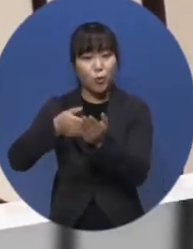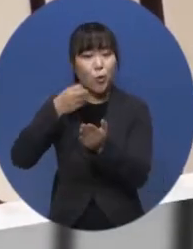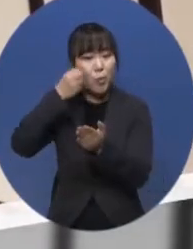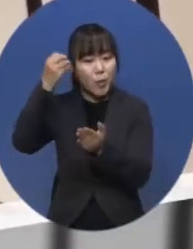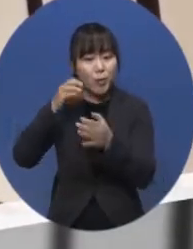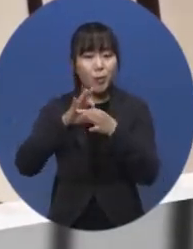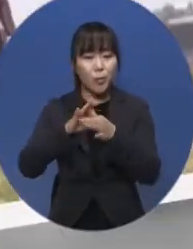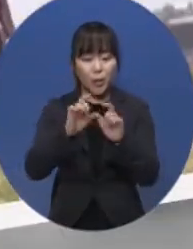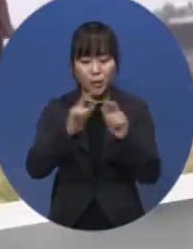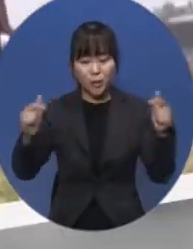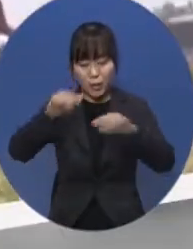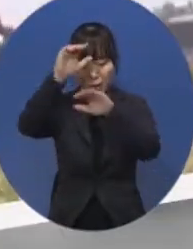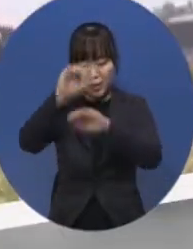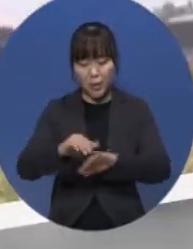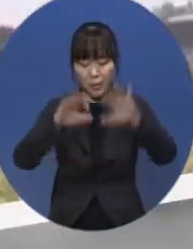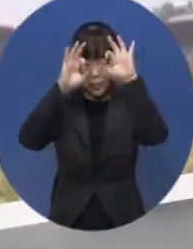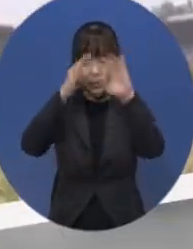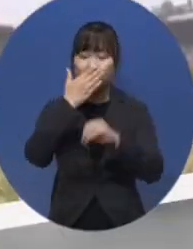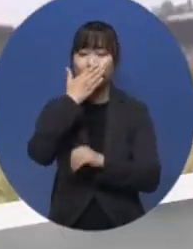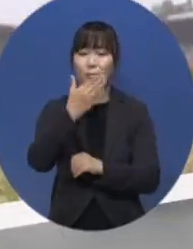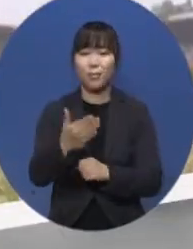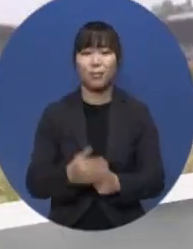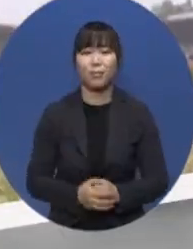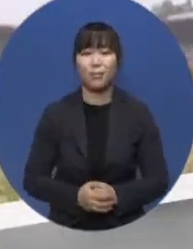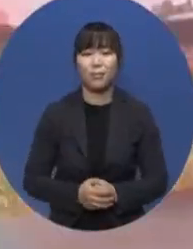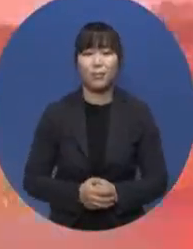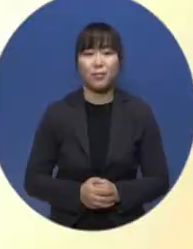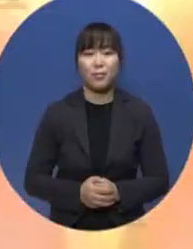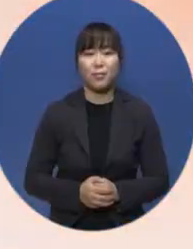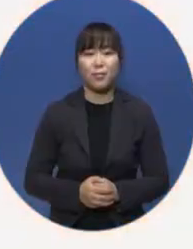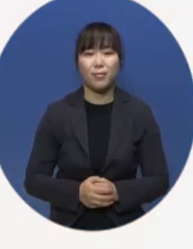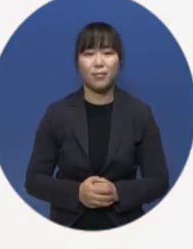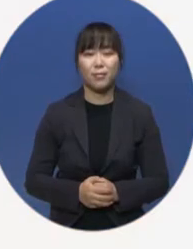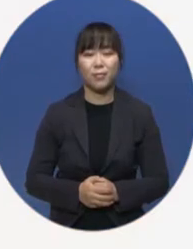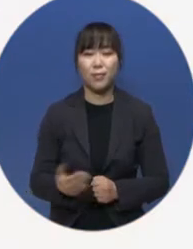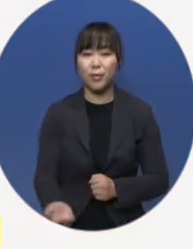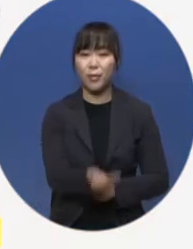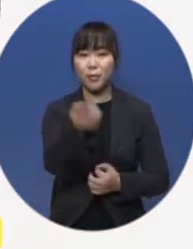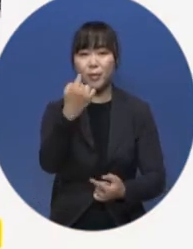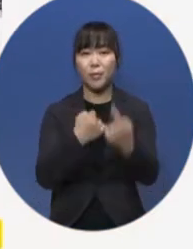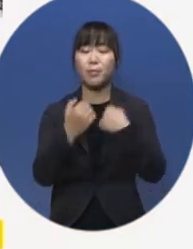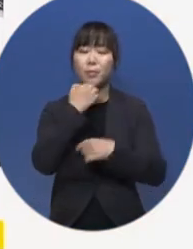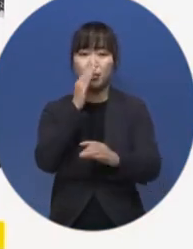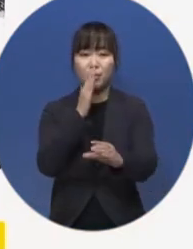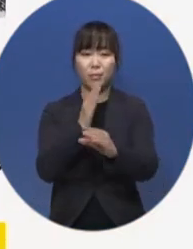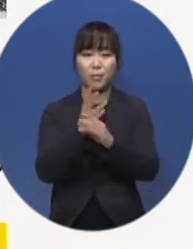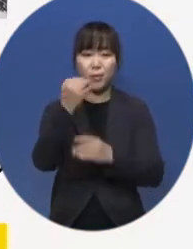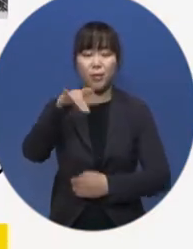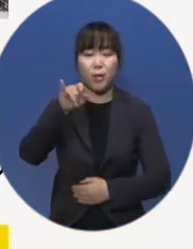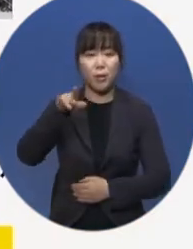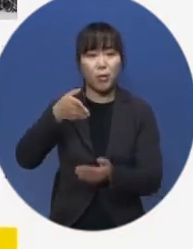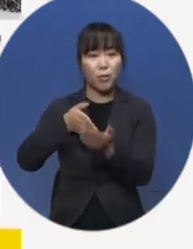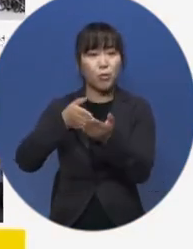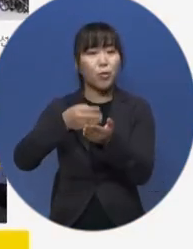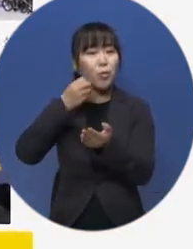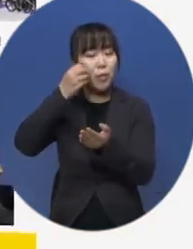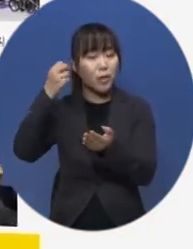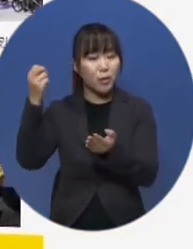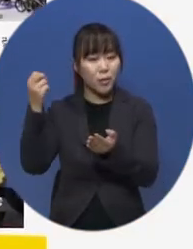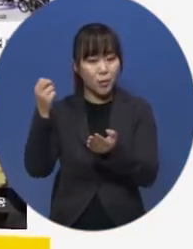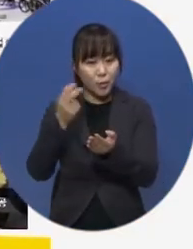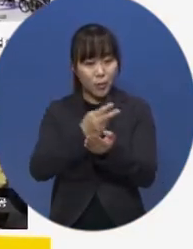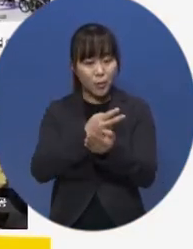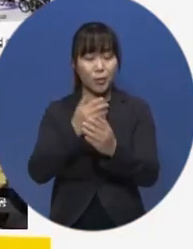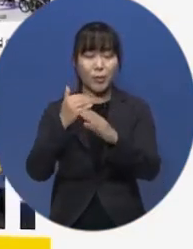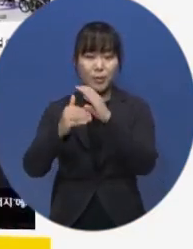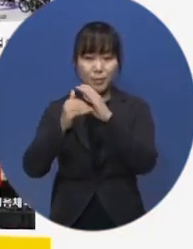웰페어뉴스 홈페이지를 통해 보다 다양한 소식을 접할 수 있습니다. 시청자 여러분의 제보를 기다립니다. 웰페어뉴스